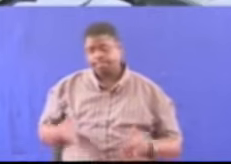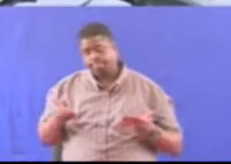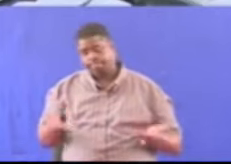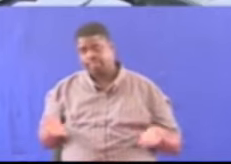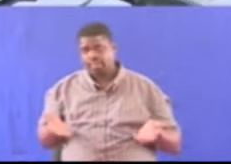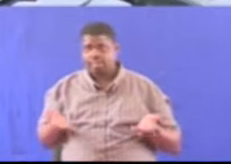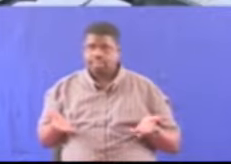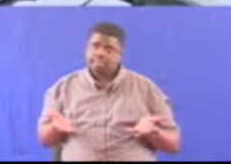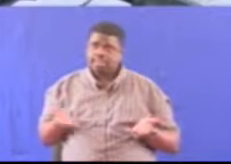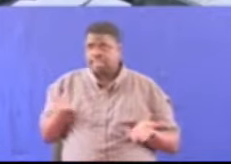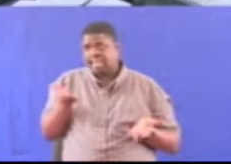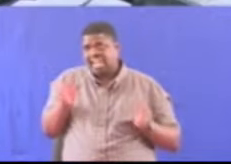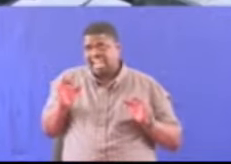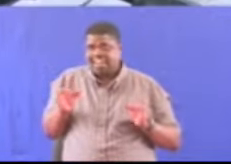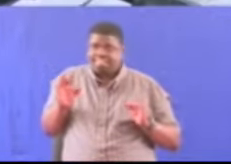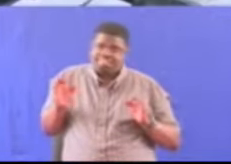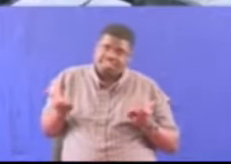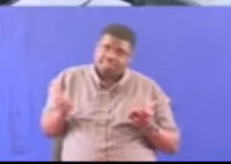ambavyo